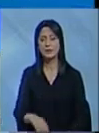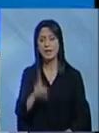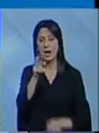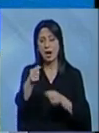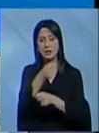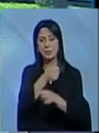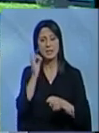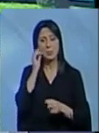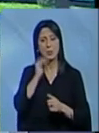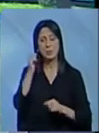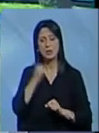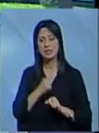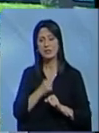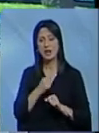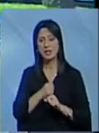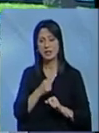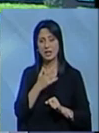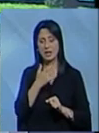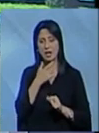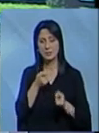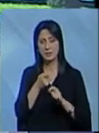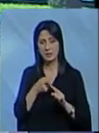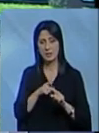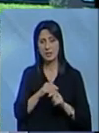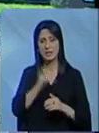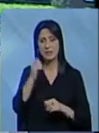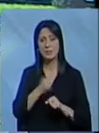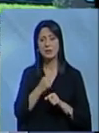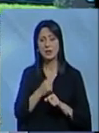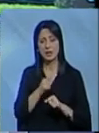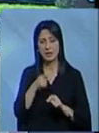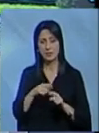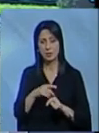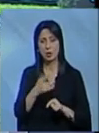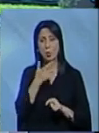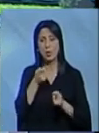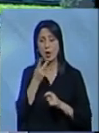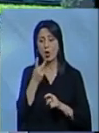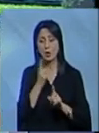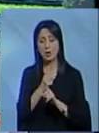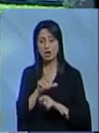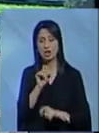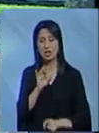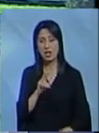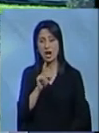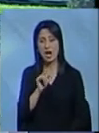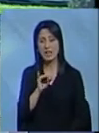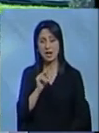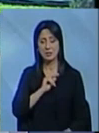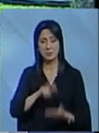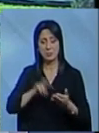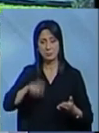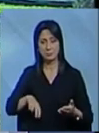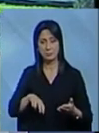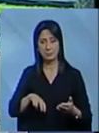საკადრო ცვლილებები სამეგრელო ზემოსვანეთის სამხარეო ადმინისტრაციაში. სამეგრელო ზემოსვანეთის გუბერნატორის ორმა მოადგილემ, ირაკლი ჯიქიამ და კობა ქანდარიამ,